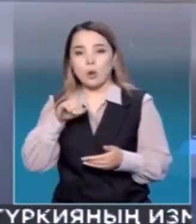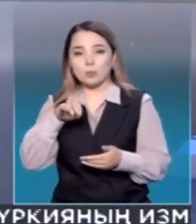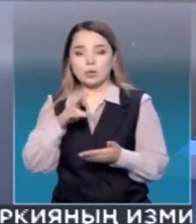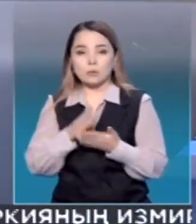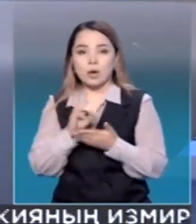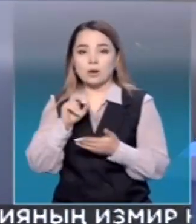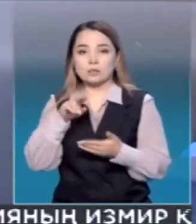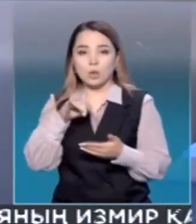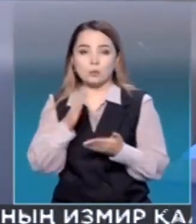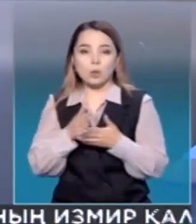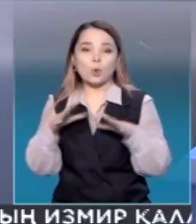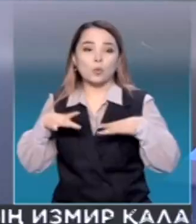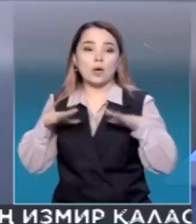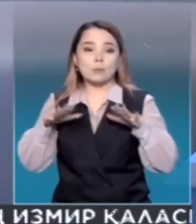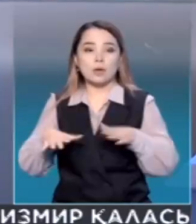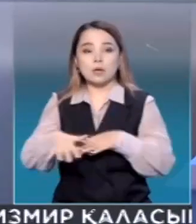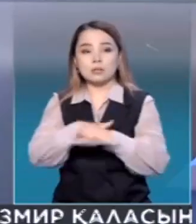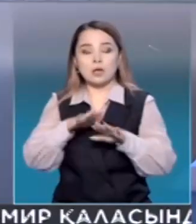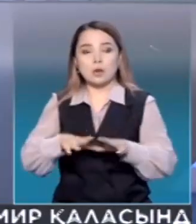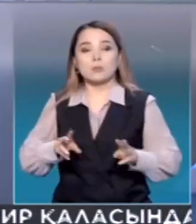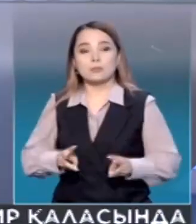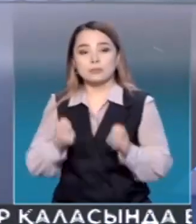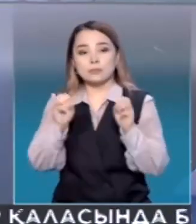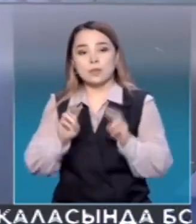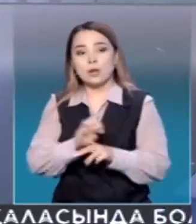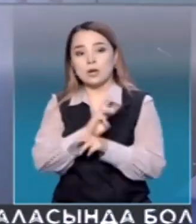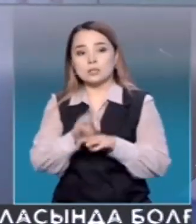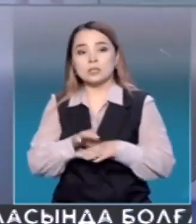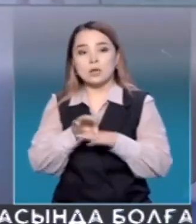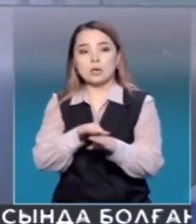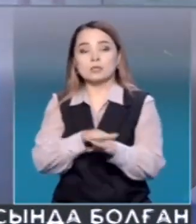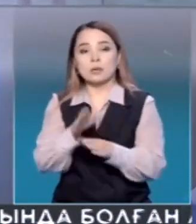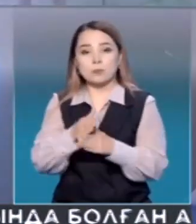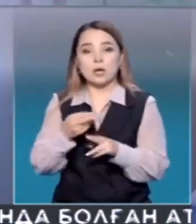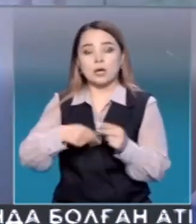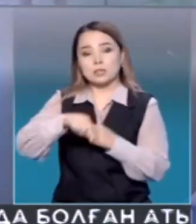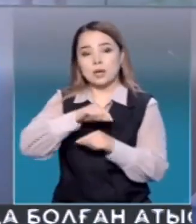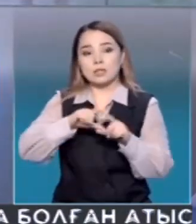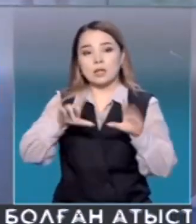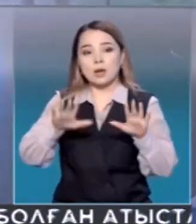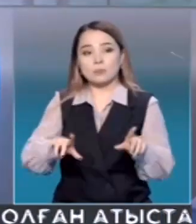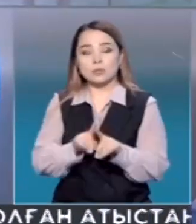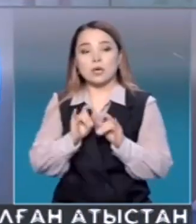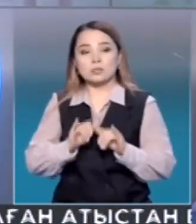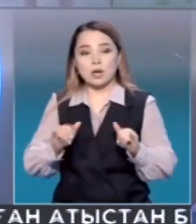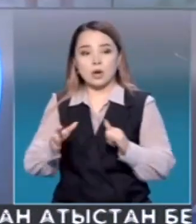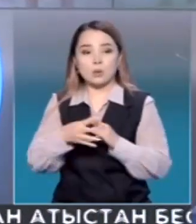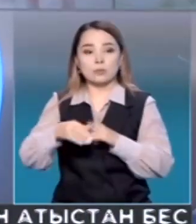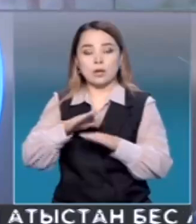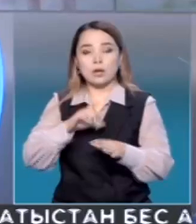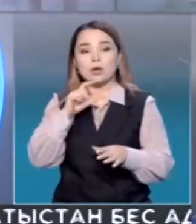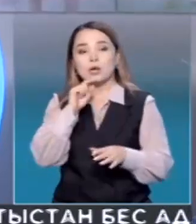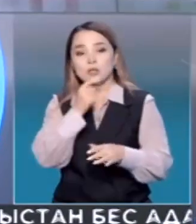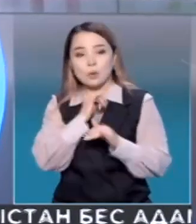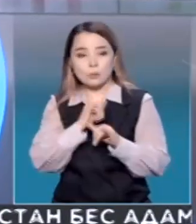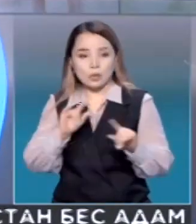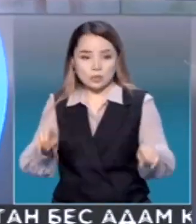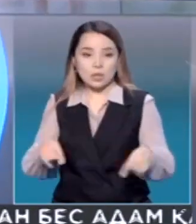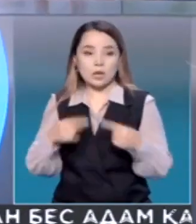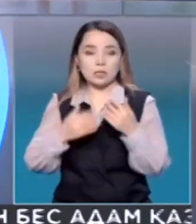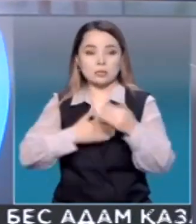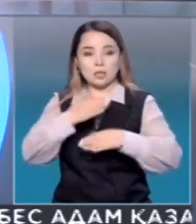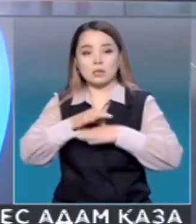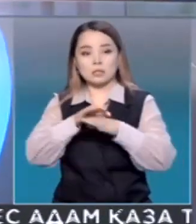жылы жағажай курорттық аймағын көгілдір отымен қамтамасыз етеді. Бұл кәсіпкерлік нысандардың дамы өңір экономикасының өрлеуіне ықпал